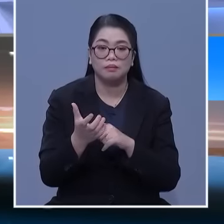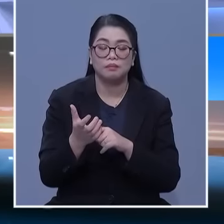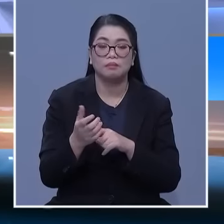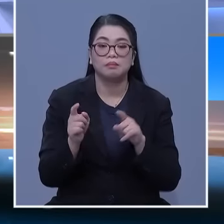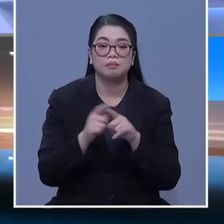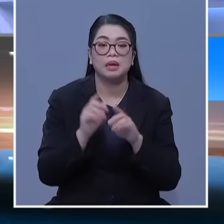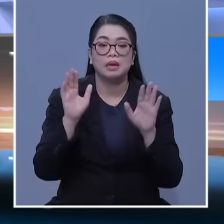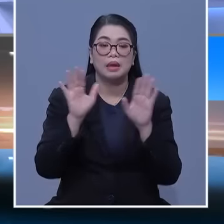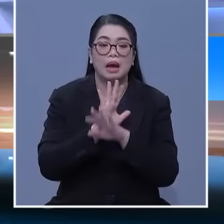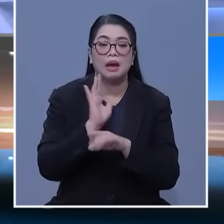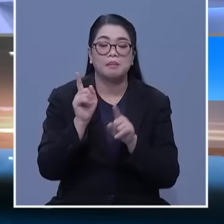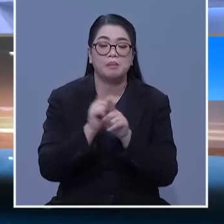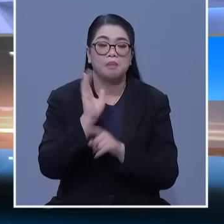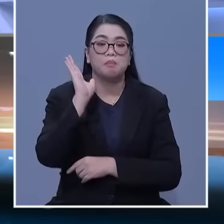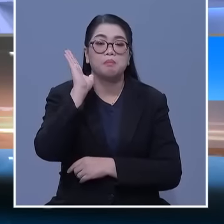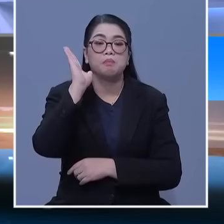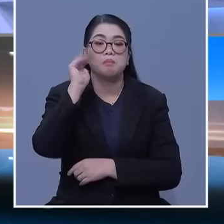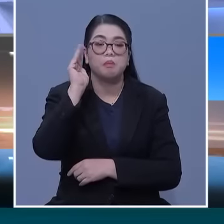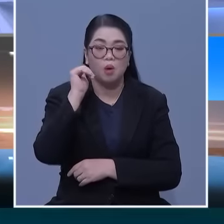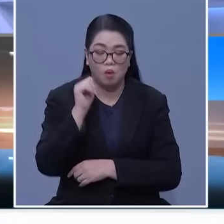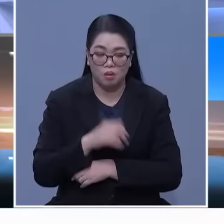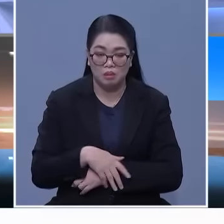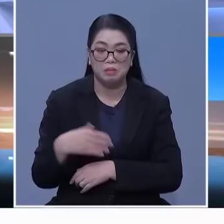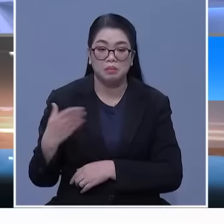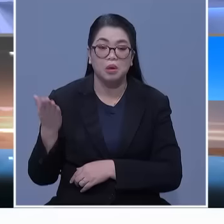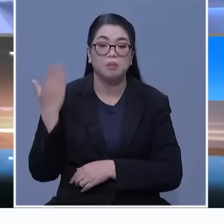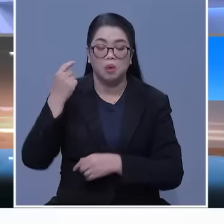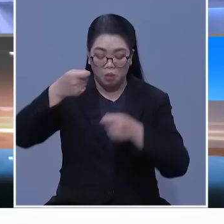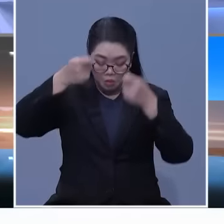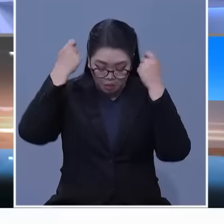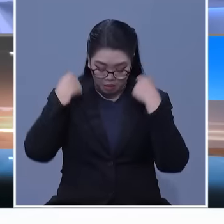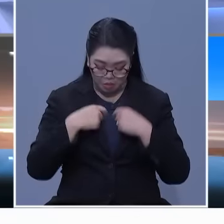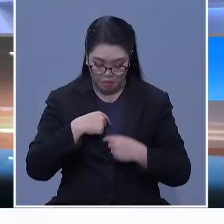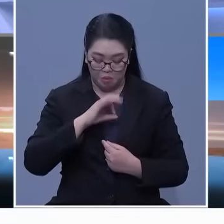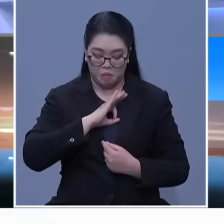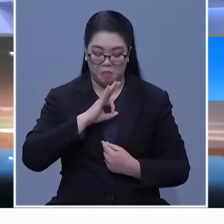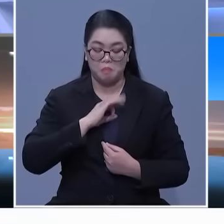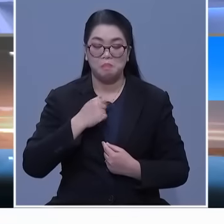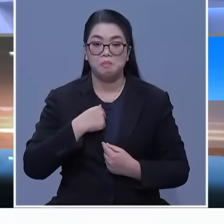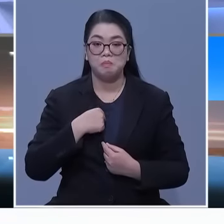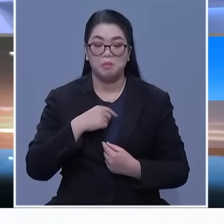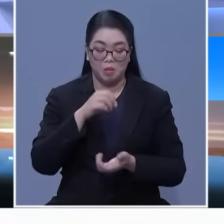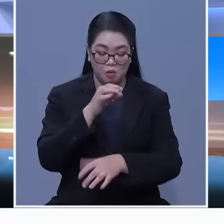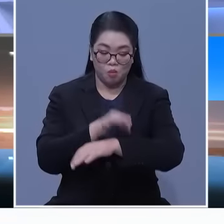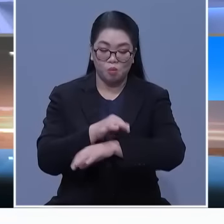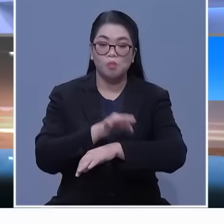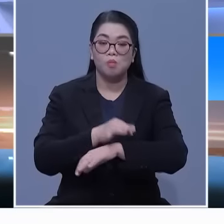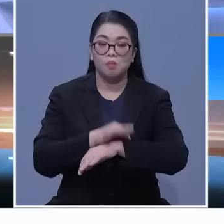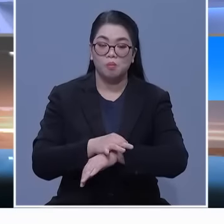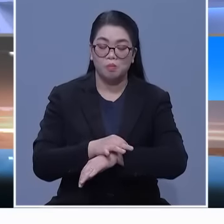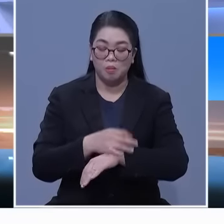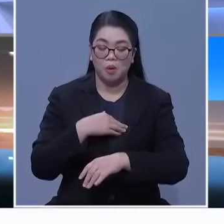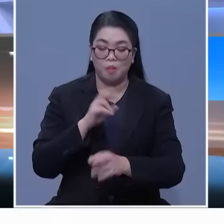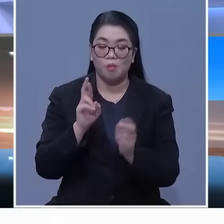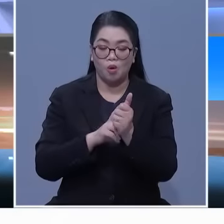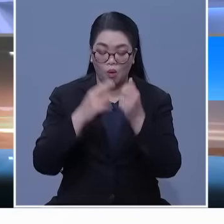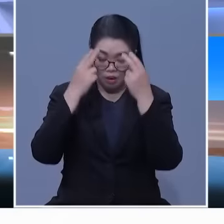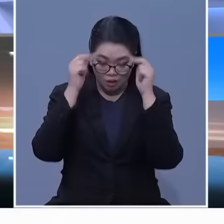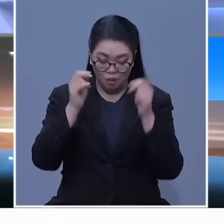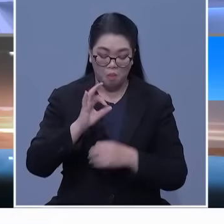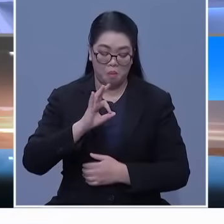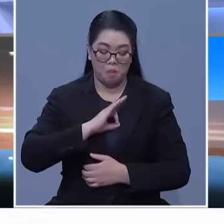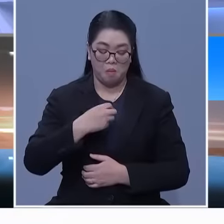อม เหมือนพระ จำได้ไหมที่คุณศิระเนี่ยเคยห้อยคอ หลวงพ่อป้อมใช่ไหม หลวงพ่อป้อมจังหวะช่วงนั้นจะมีสองท่านคือคุณศิระกับคุณปรินา